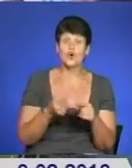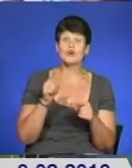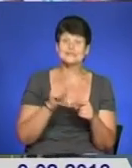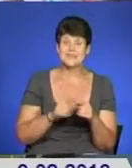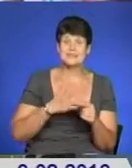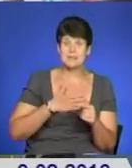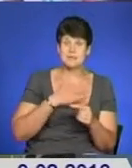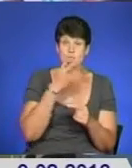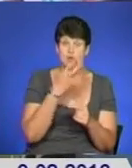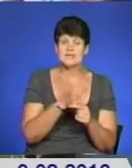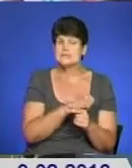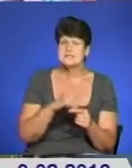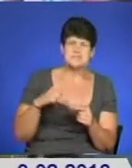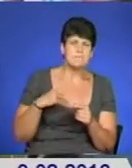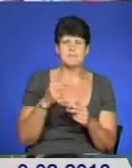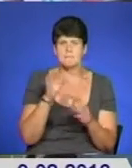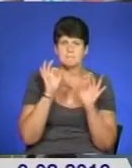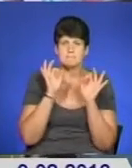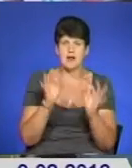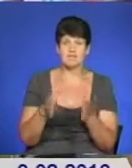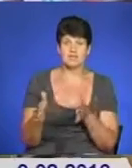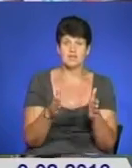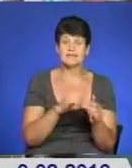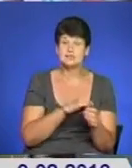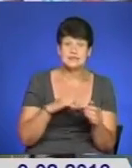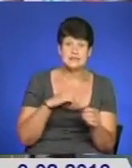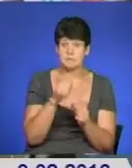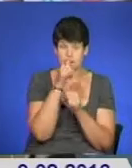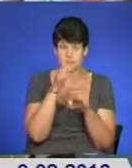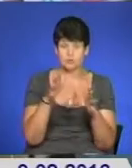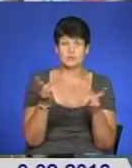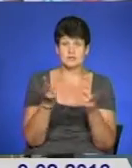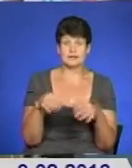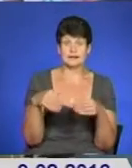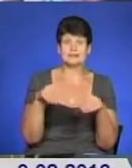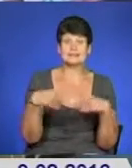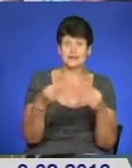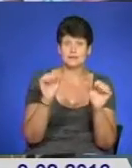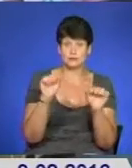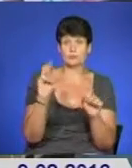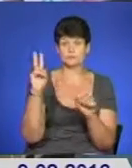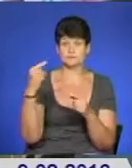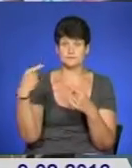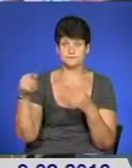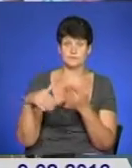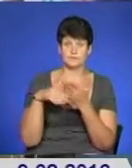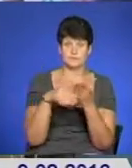погляд самий правильний шлях якщо вже самі не можемо то треба дати можливість щоби по помогли громадам маленьким